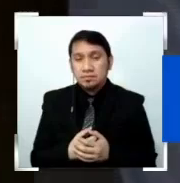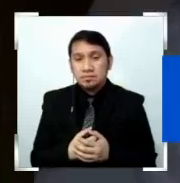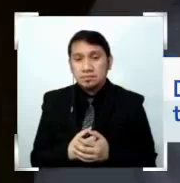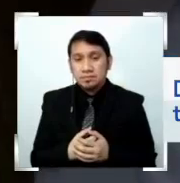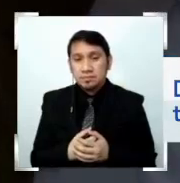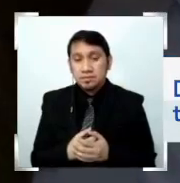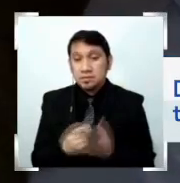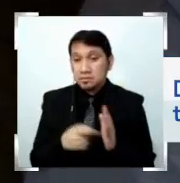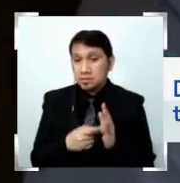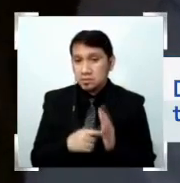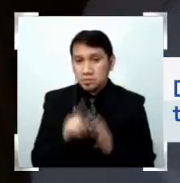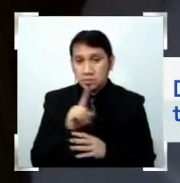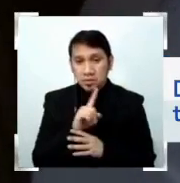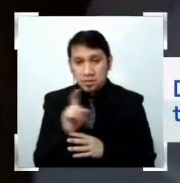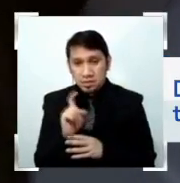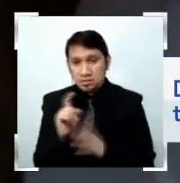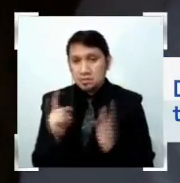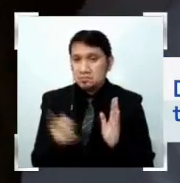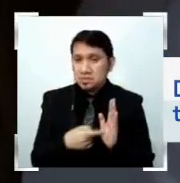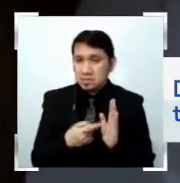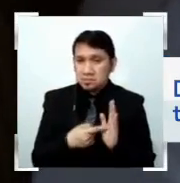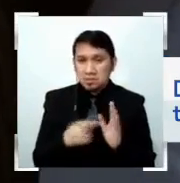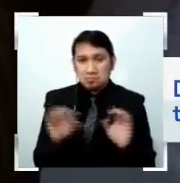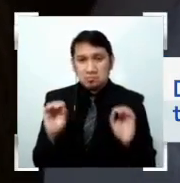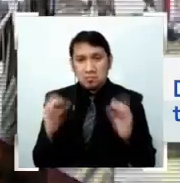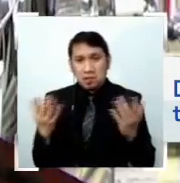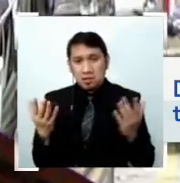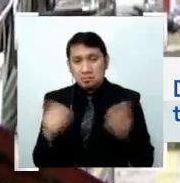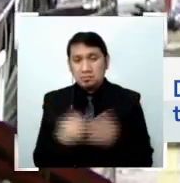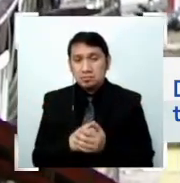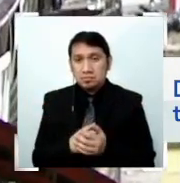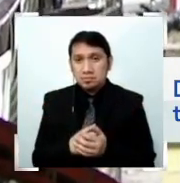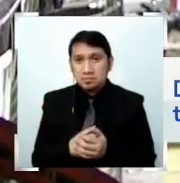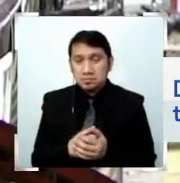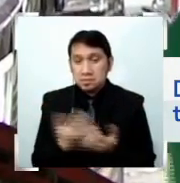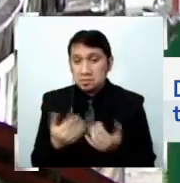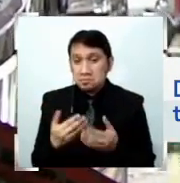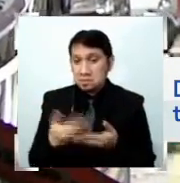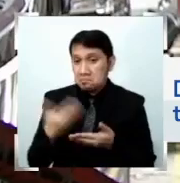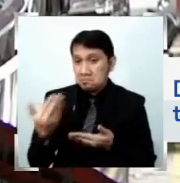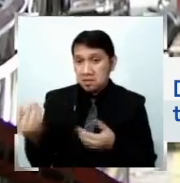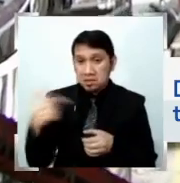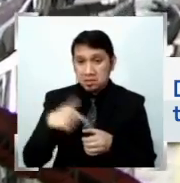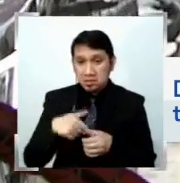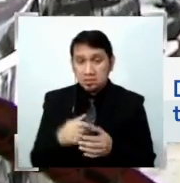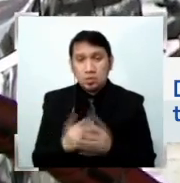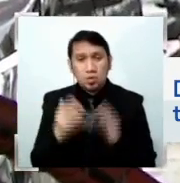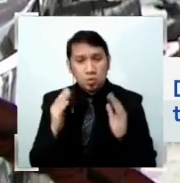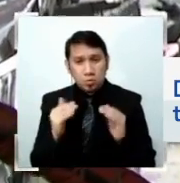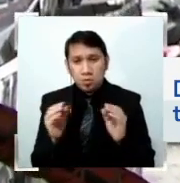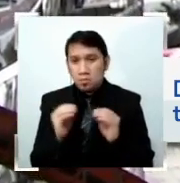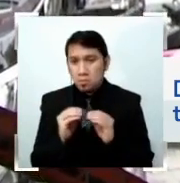100, minsan nga wala talaga, bandulik rudo lang. Sana medyo maglubag-lubag na para